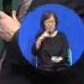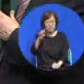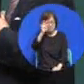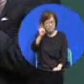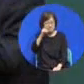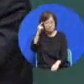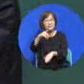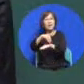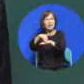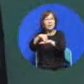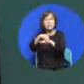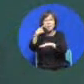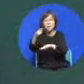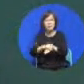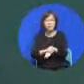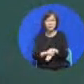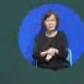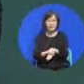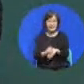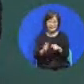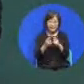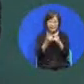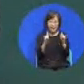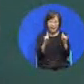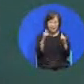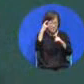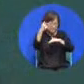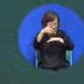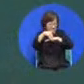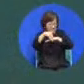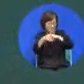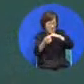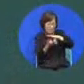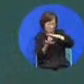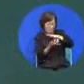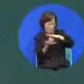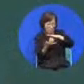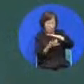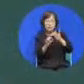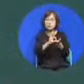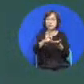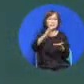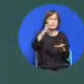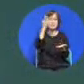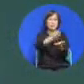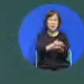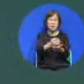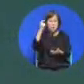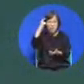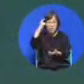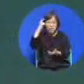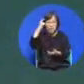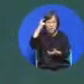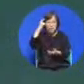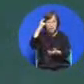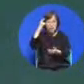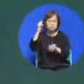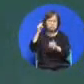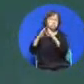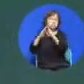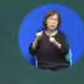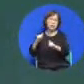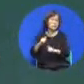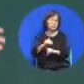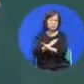tell them. 인본주의는 단 한 개도 쓰지 마라. Do not ever use humanism. 문 닫게 돼요. Because then you will have to close 그렇죠? down your